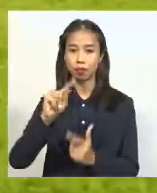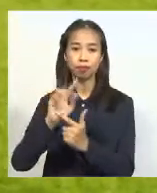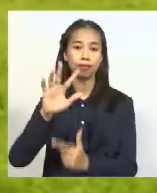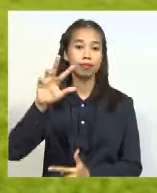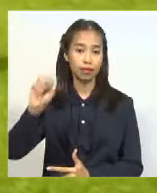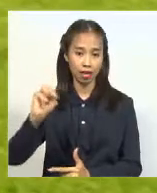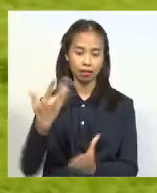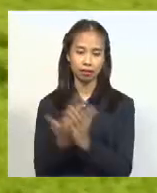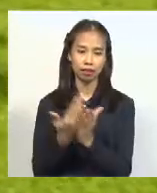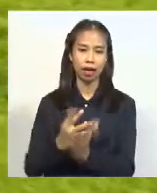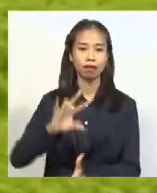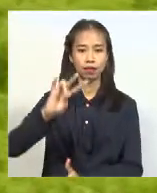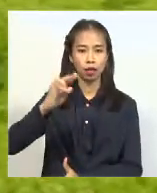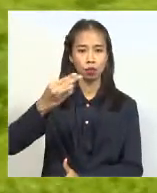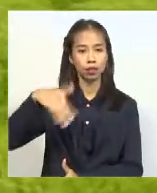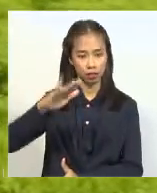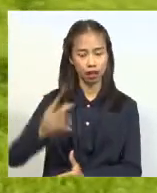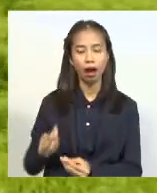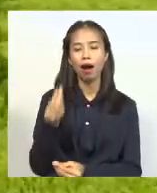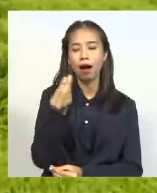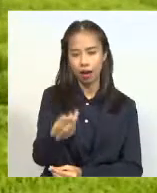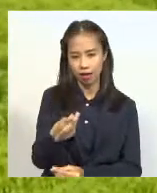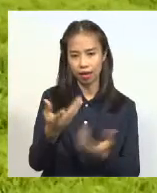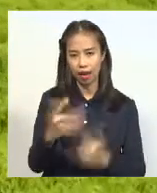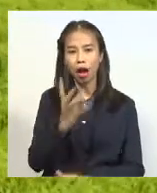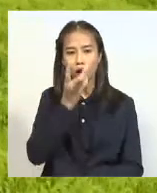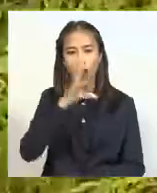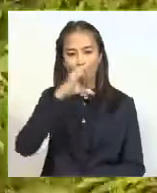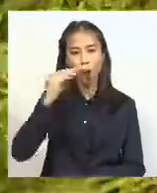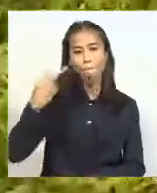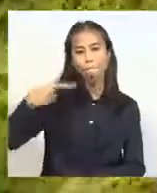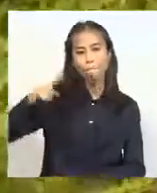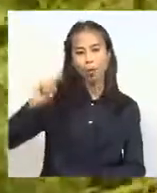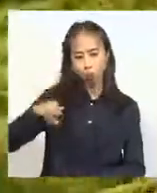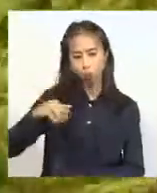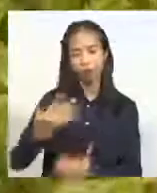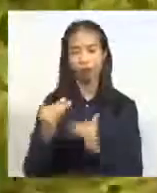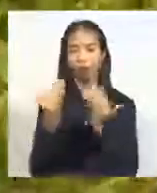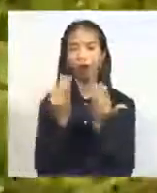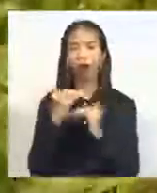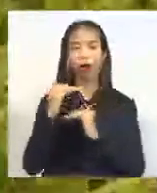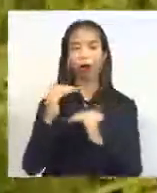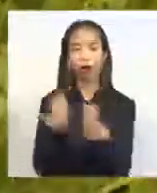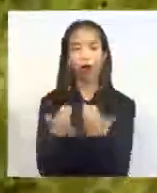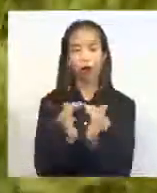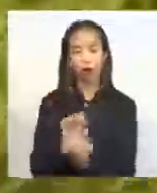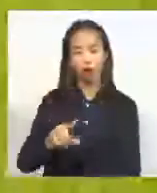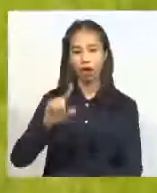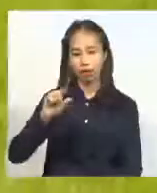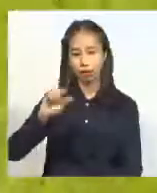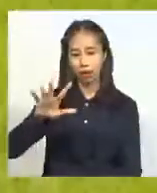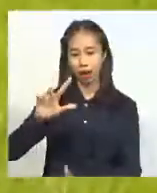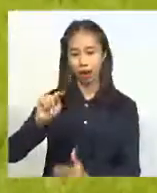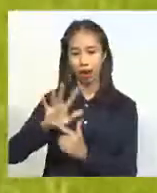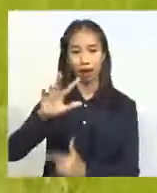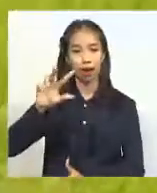ม 74,089 บาท20สตางค์และข้าวเปลือกหอมปทุมธานีสูงสุดครัวเรือนละไม่เกิน25ตันจะได้